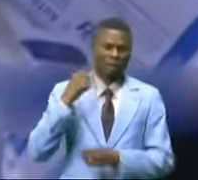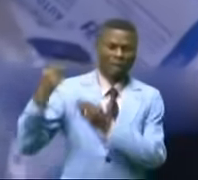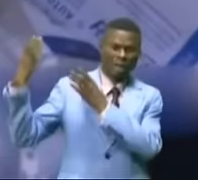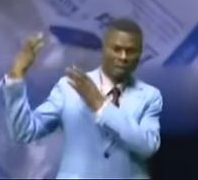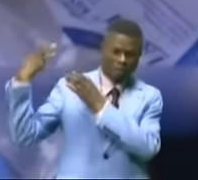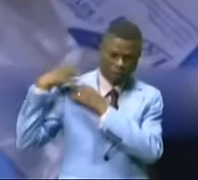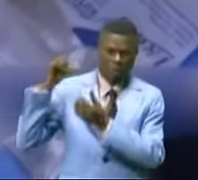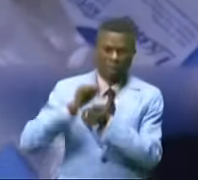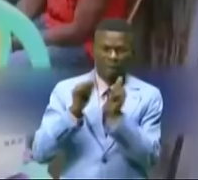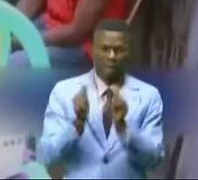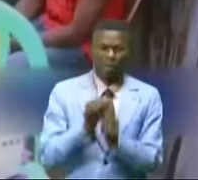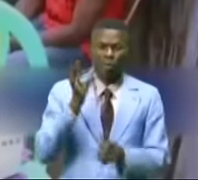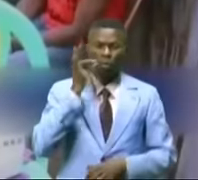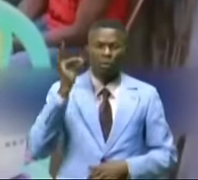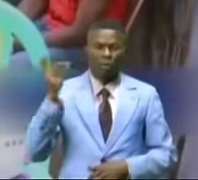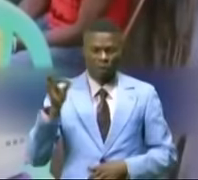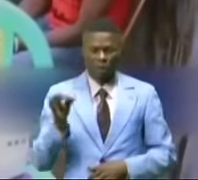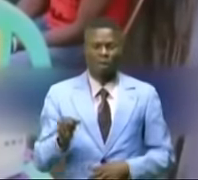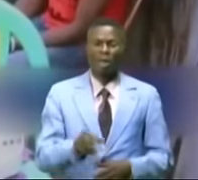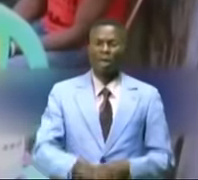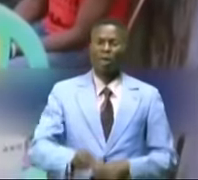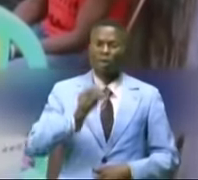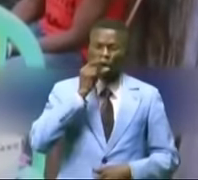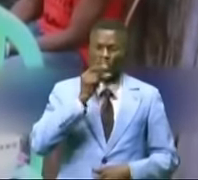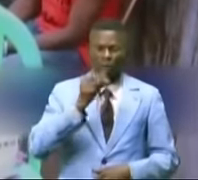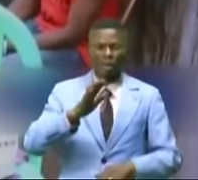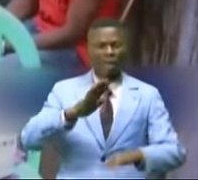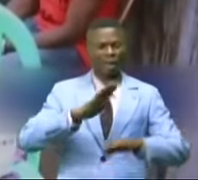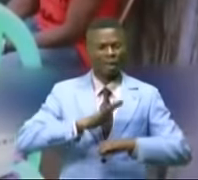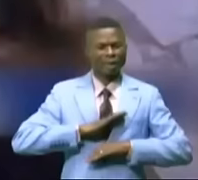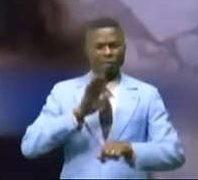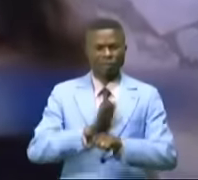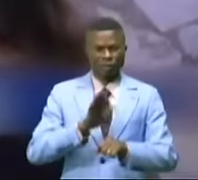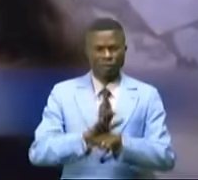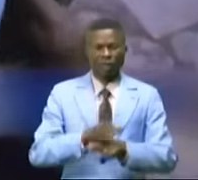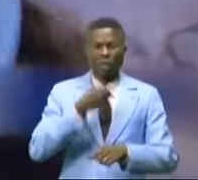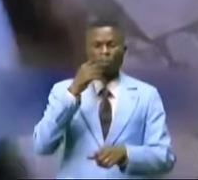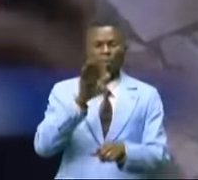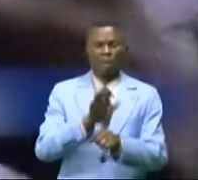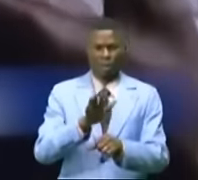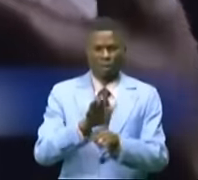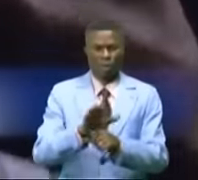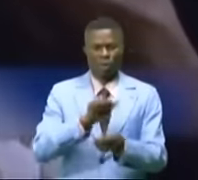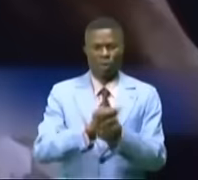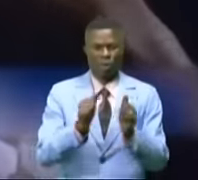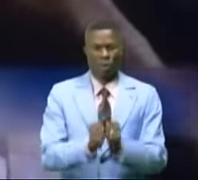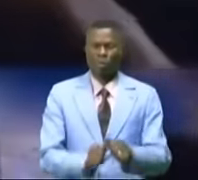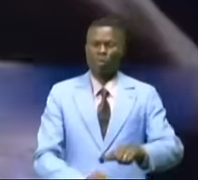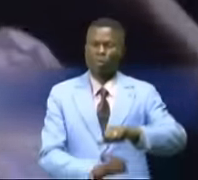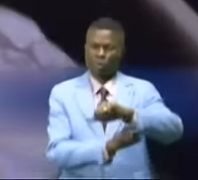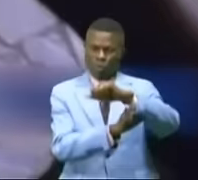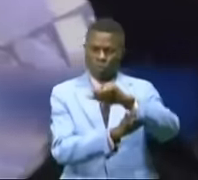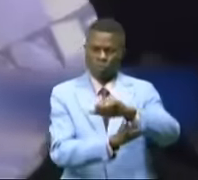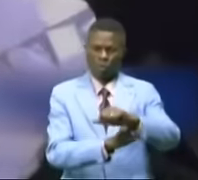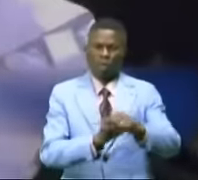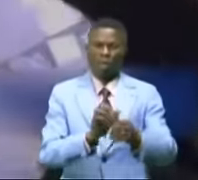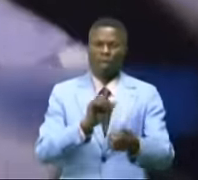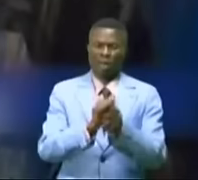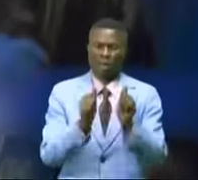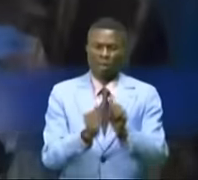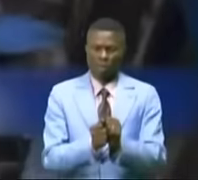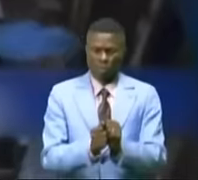la toxicomanie exprime sa satisfaction tout en insistant sur l'aide apportée dans le processus